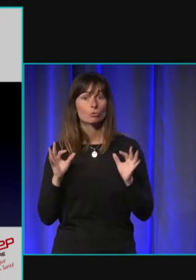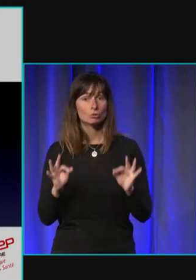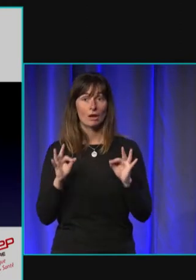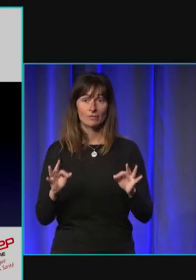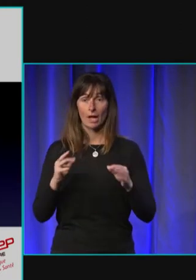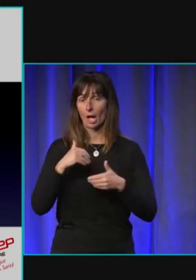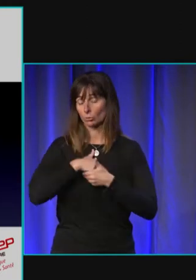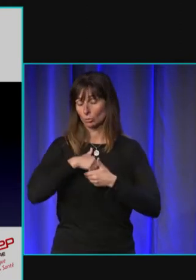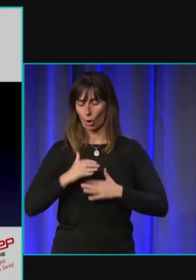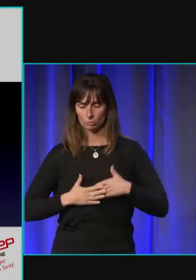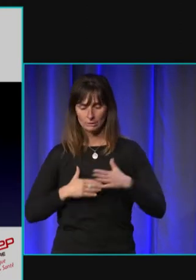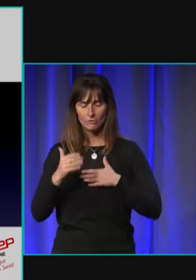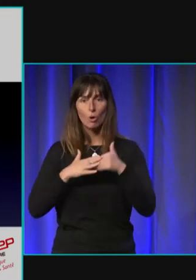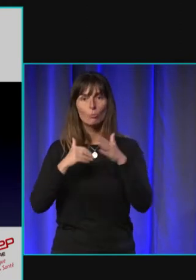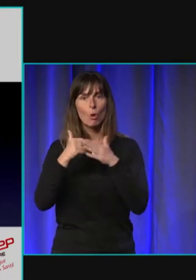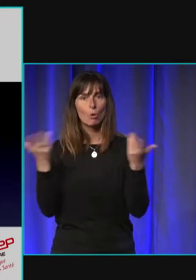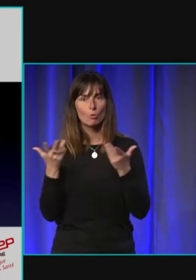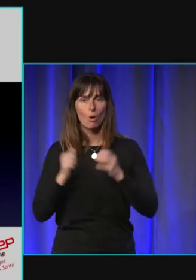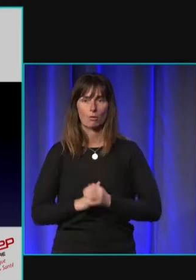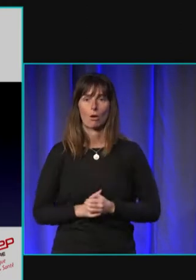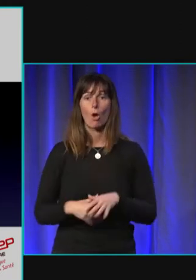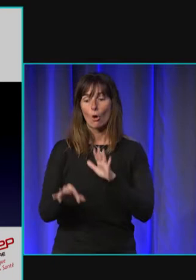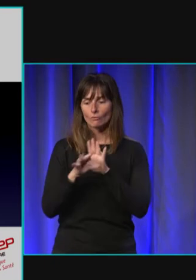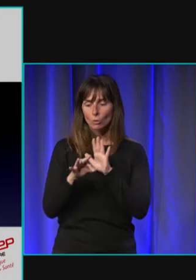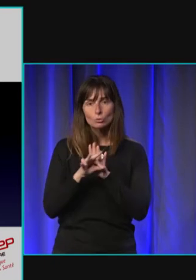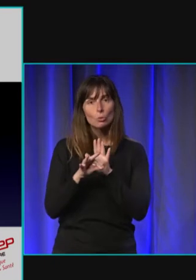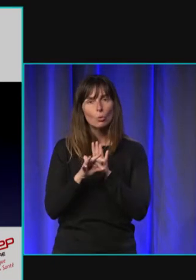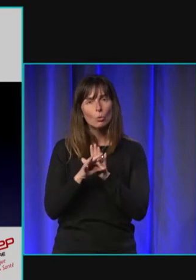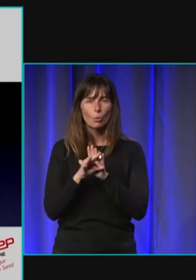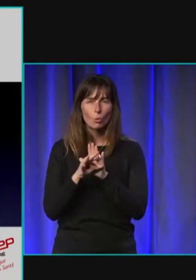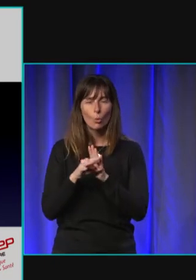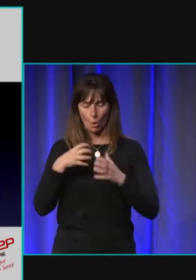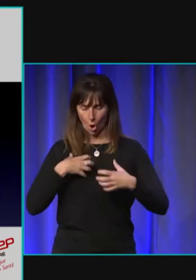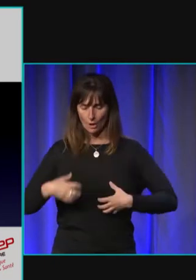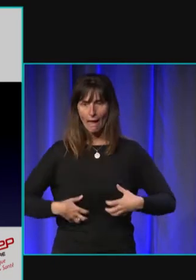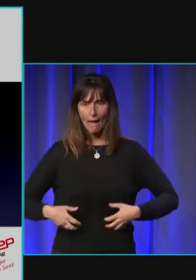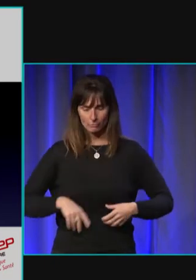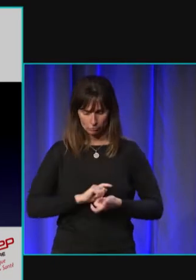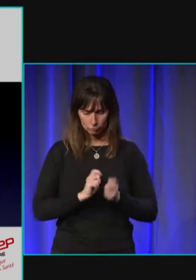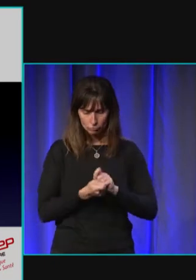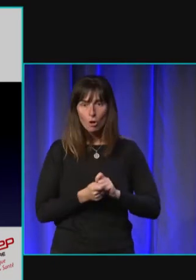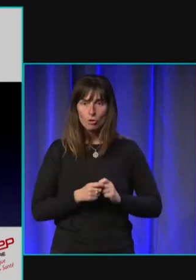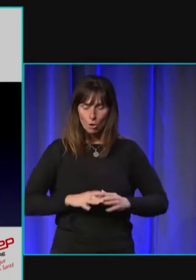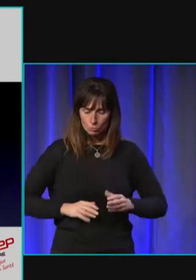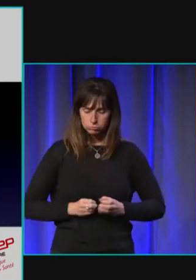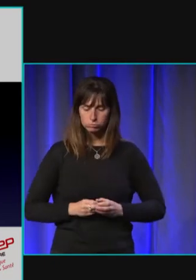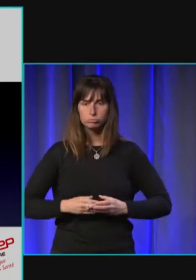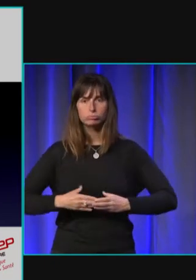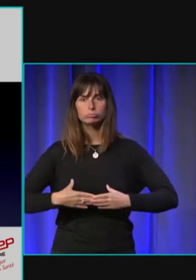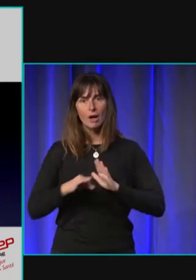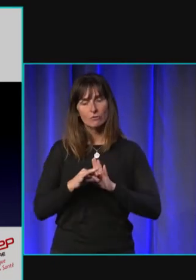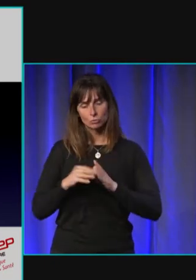développement de la fonction, notamment à la progression de la fonction des organes et des tissus. Donc ces deux